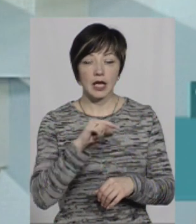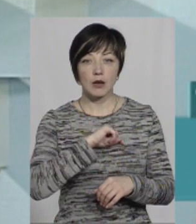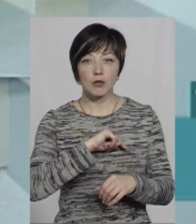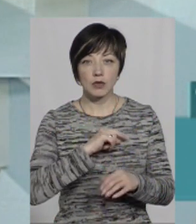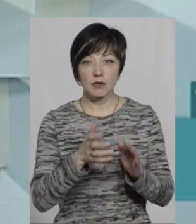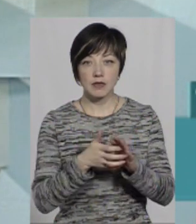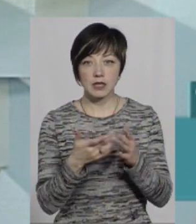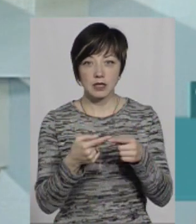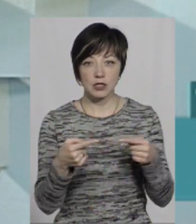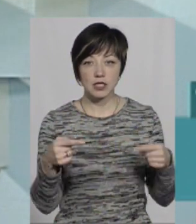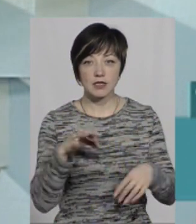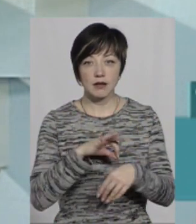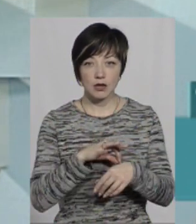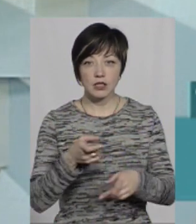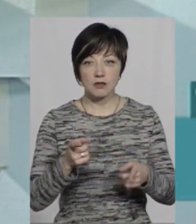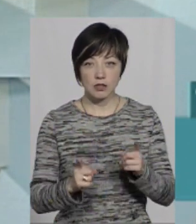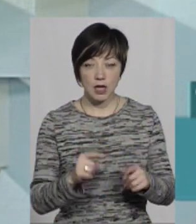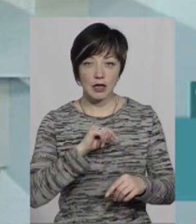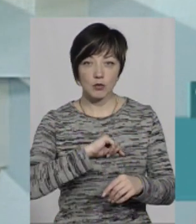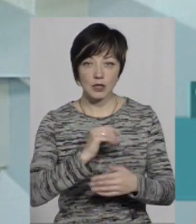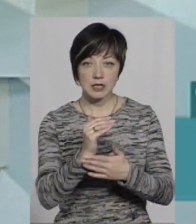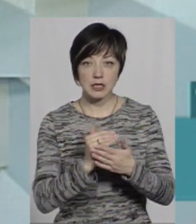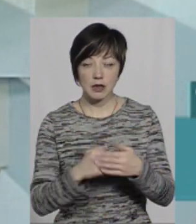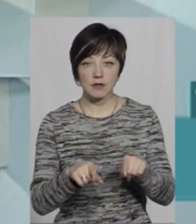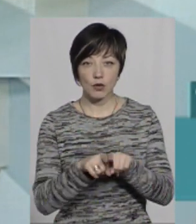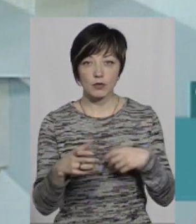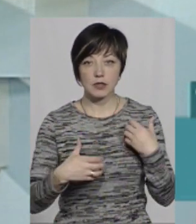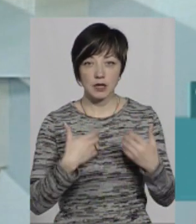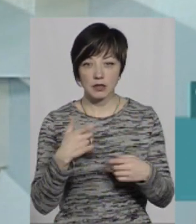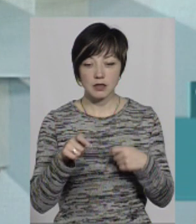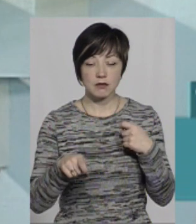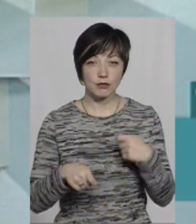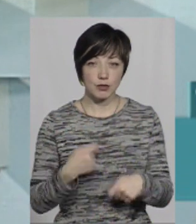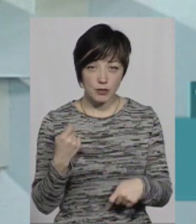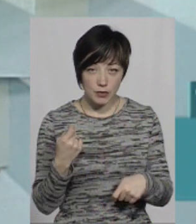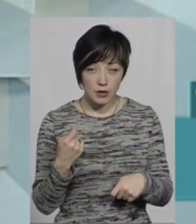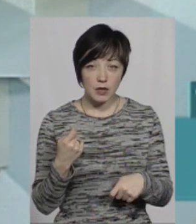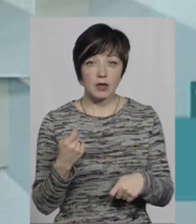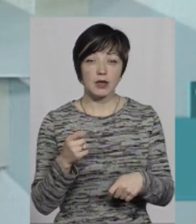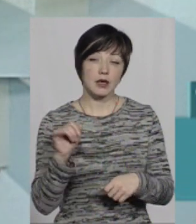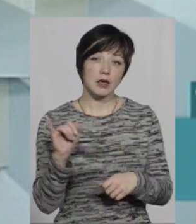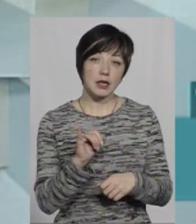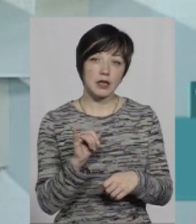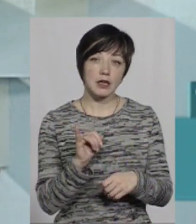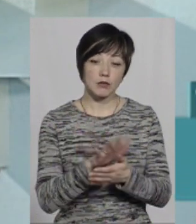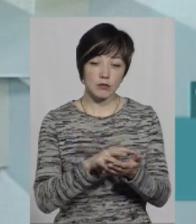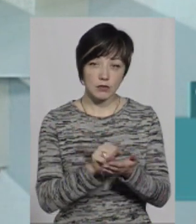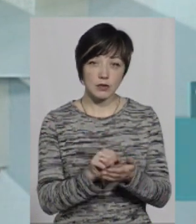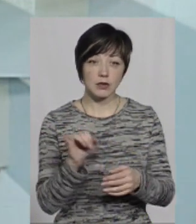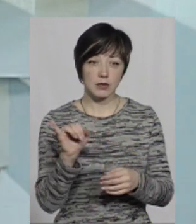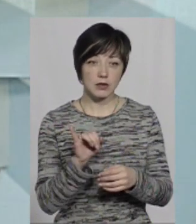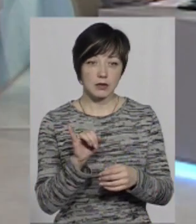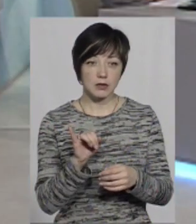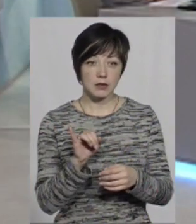імунодефіцитні інші захворювання. Звичайно, імунна система в такому стресі дала неадекватну відповідь і